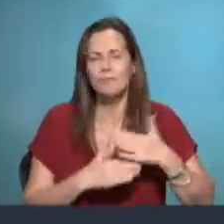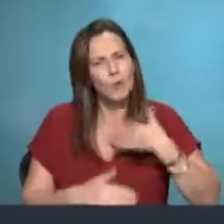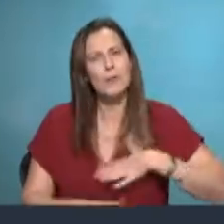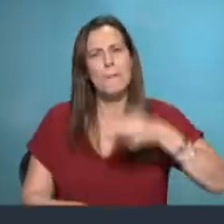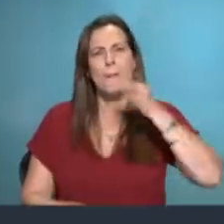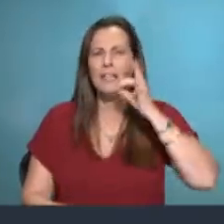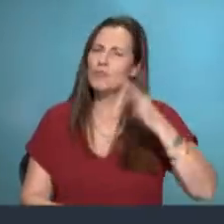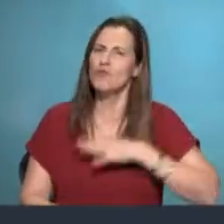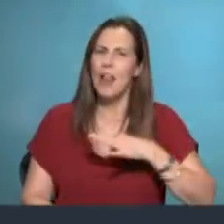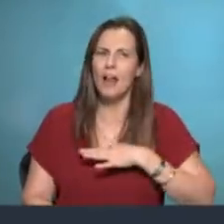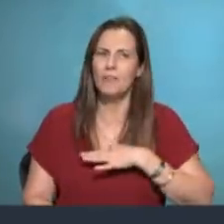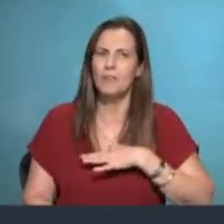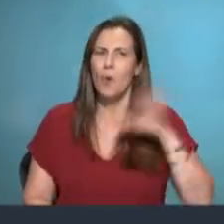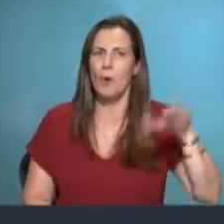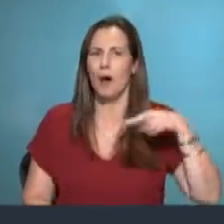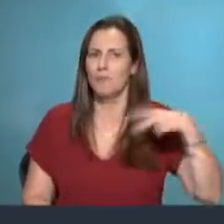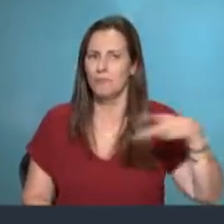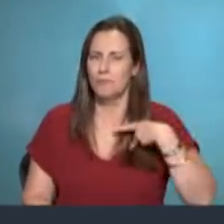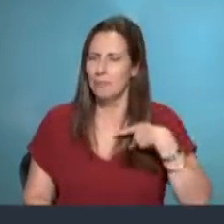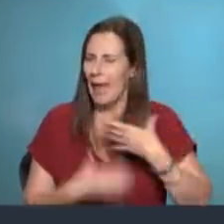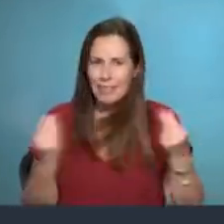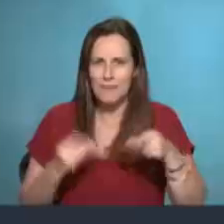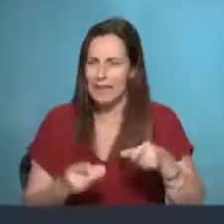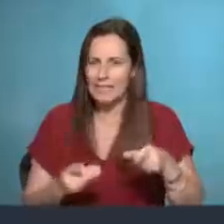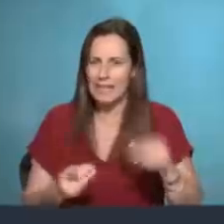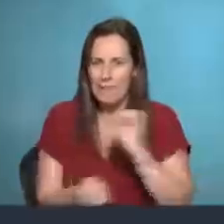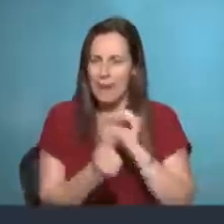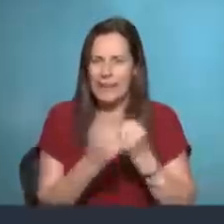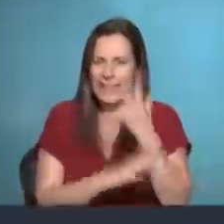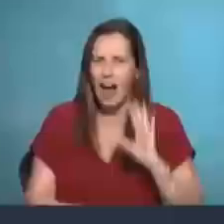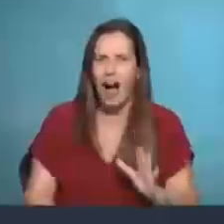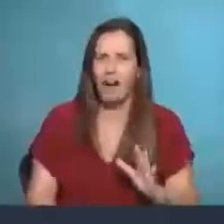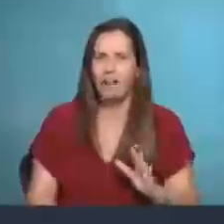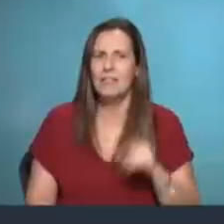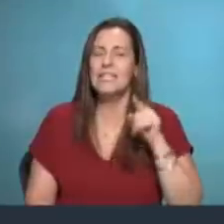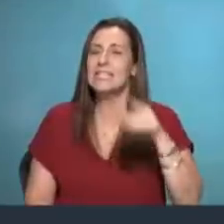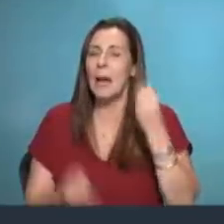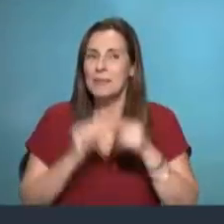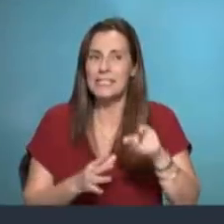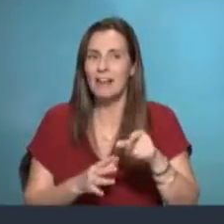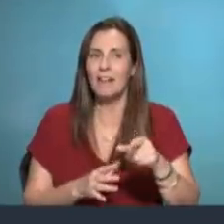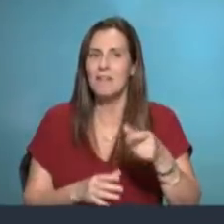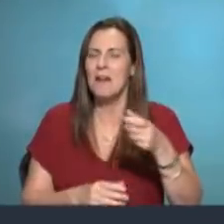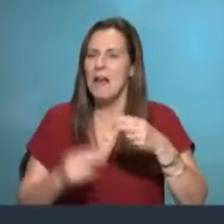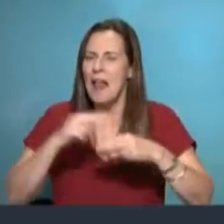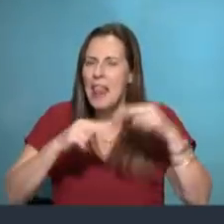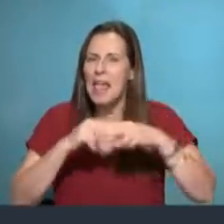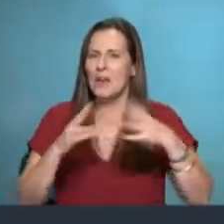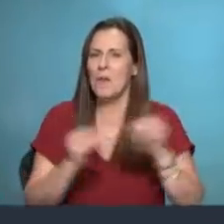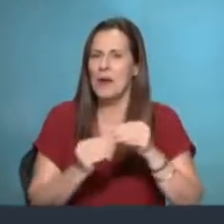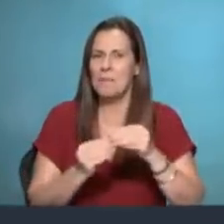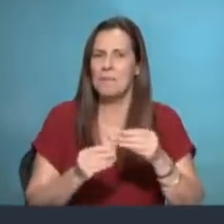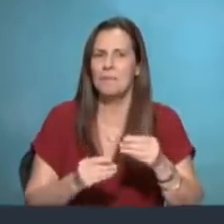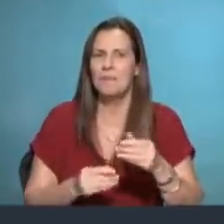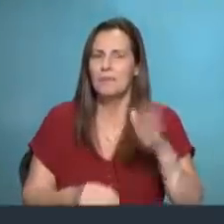קפה משלנו, שהוא גם למשפחות, שאין כזה דבר בטירה. זו המשחקייה, חדר לגו עם הפעלות.